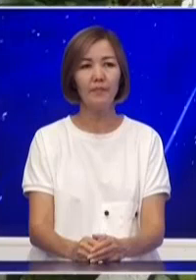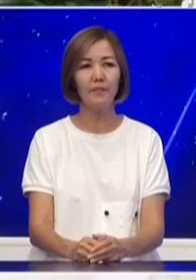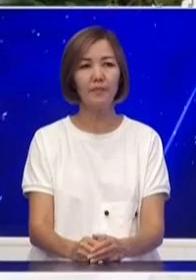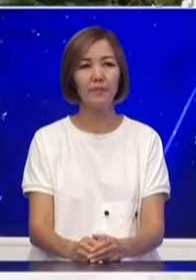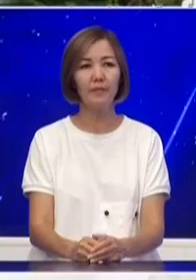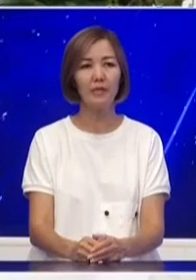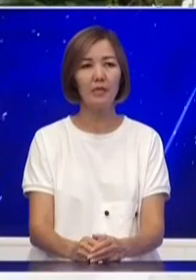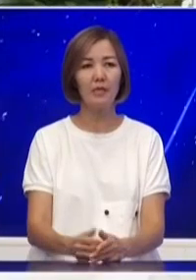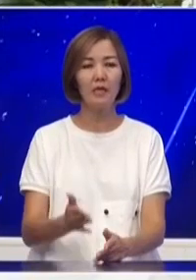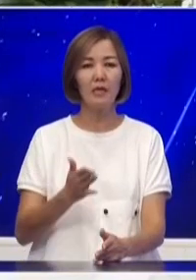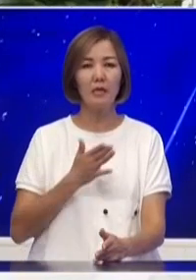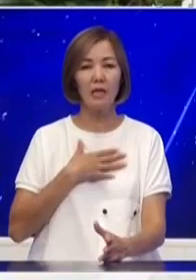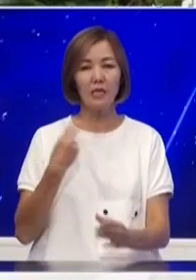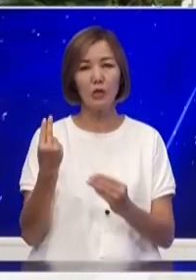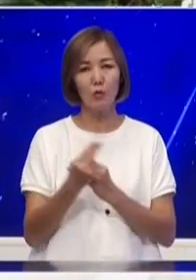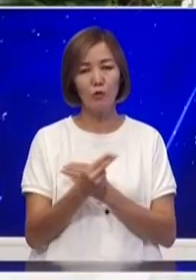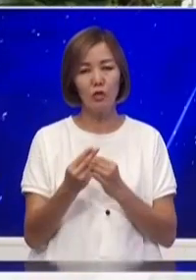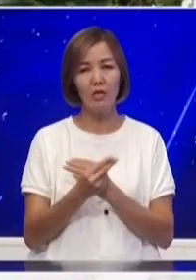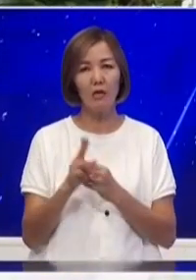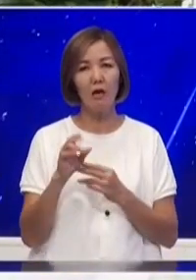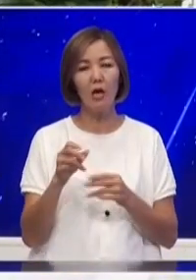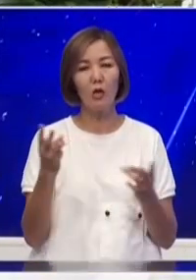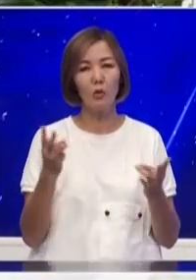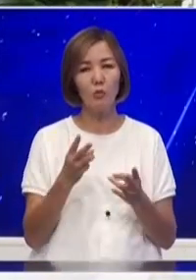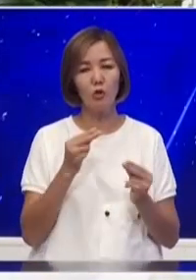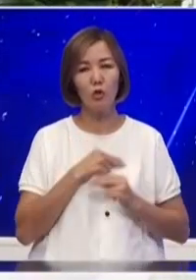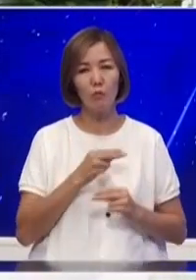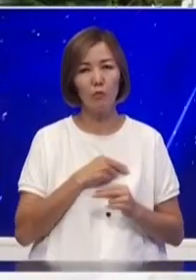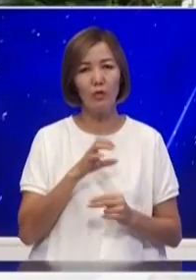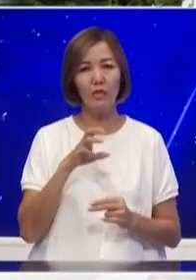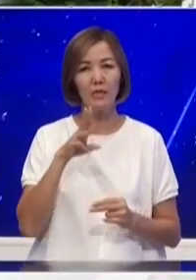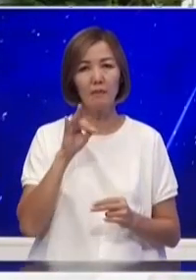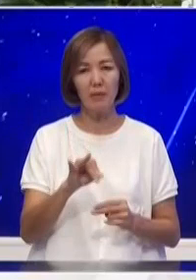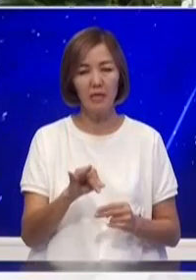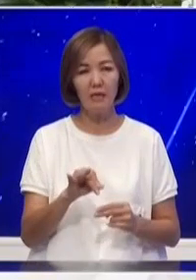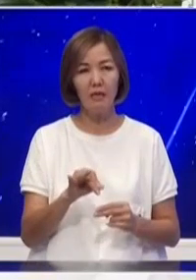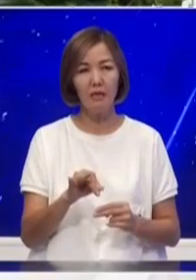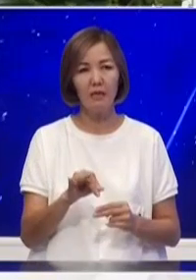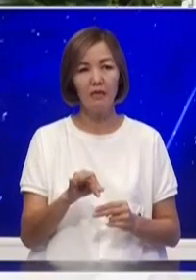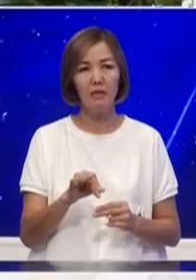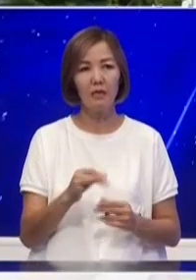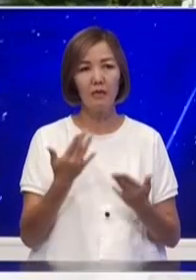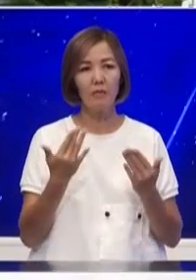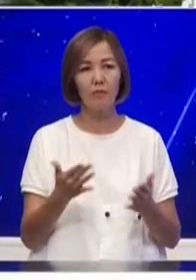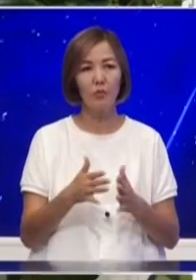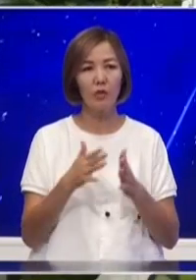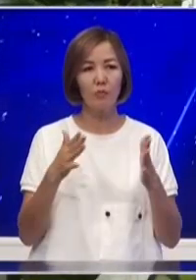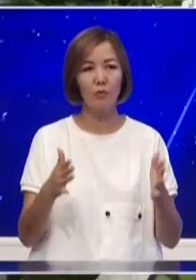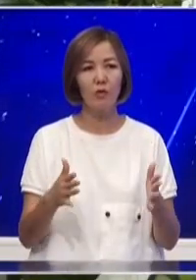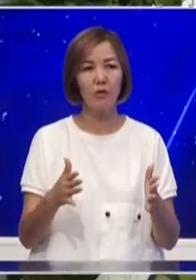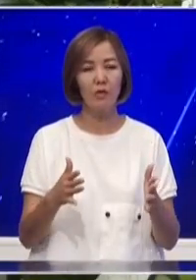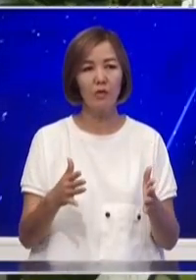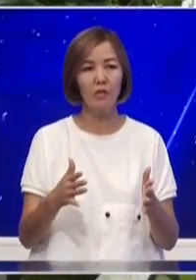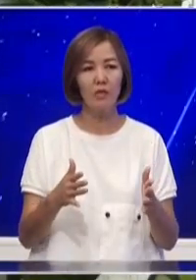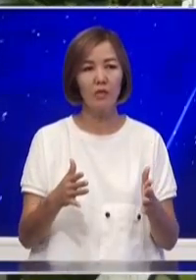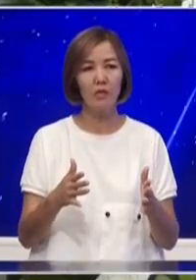работать с медиа. Также были прекрасные уроки психологии. Мы стали более